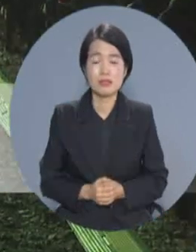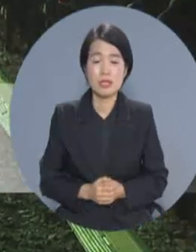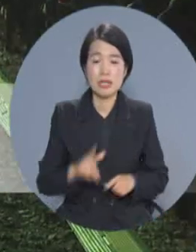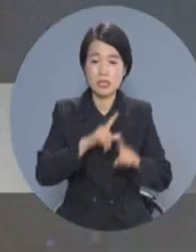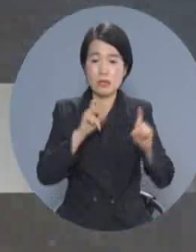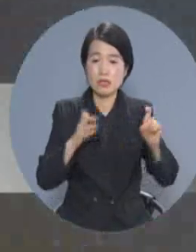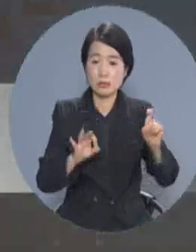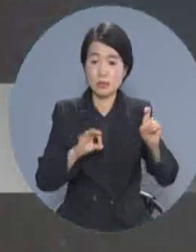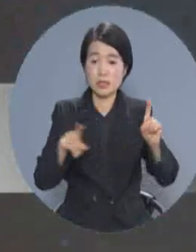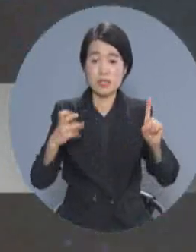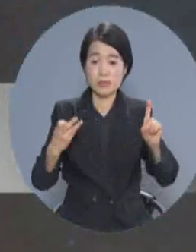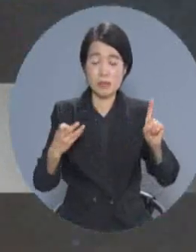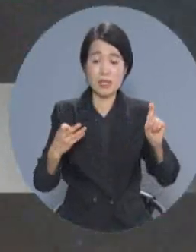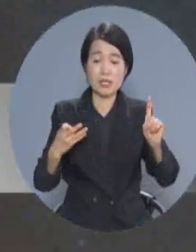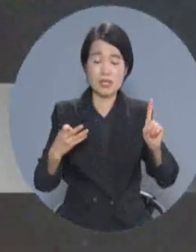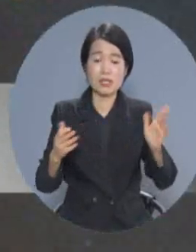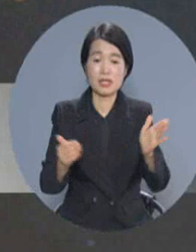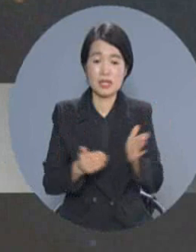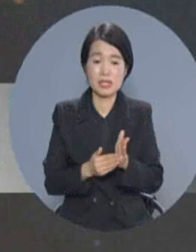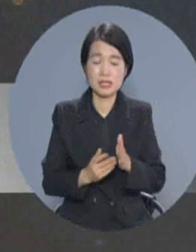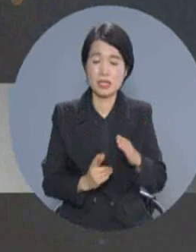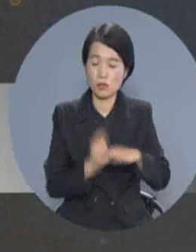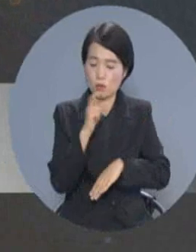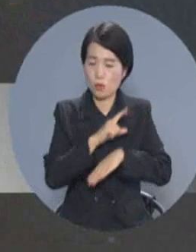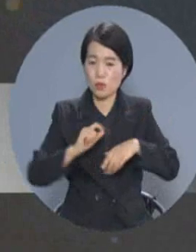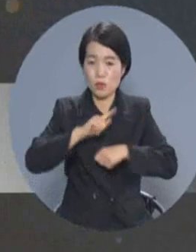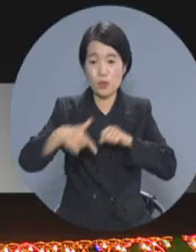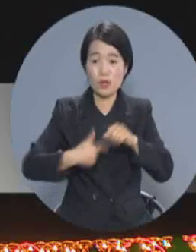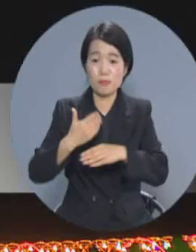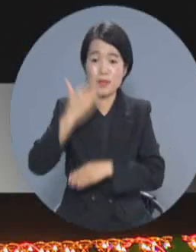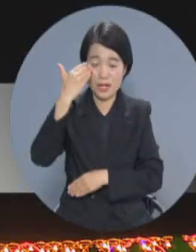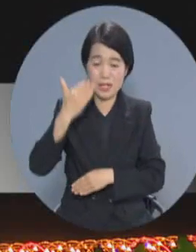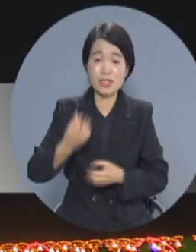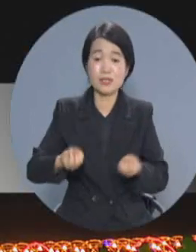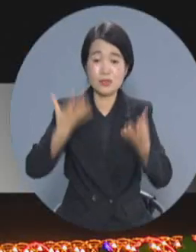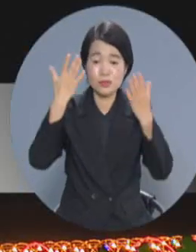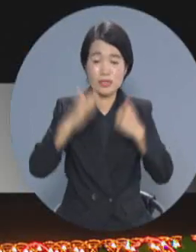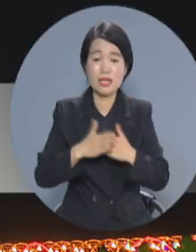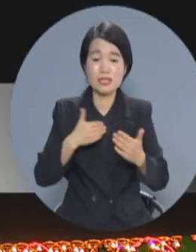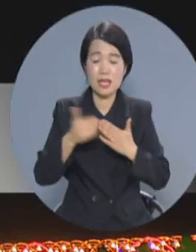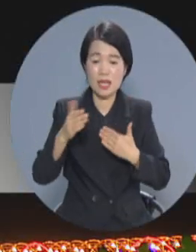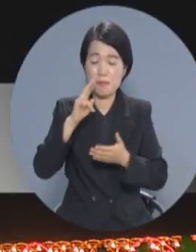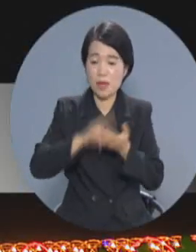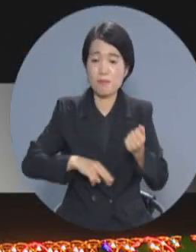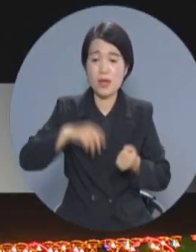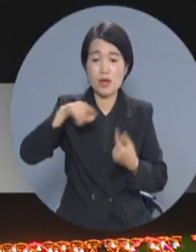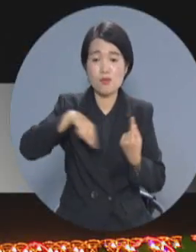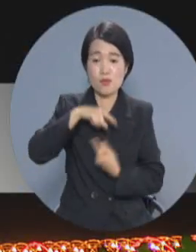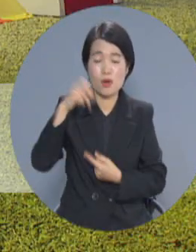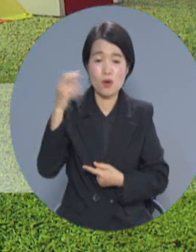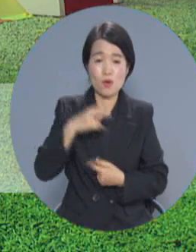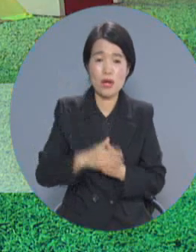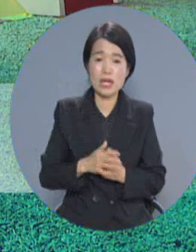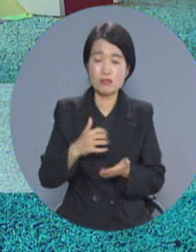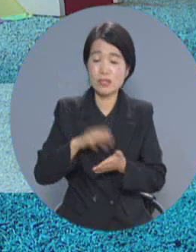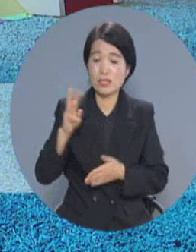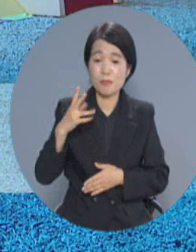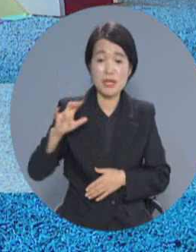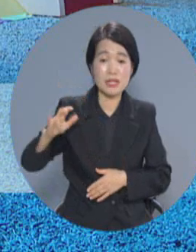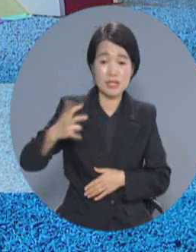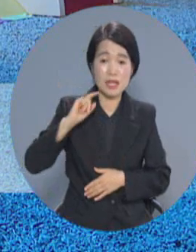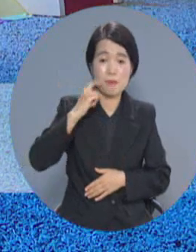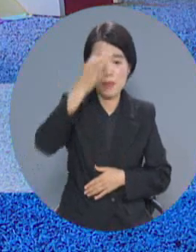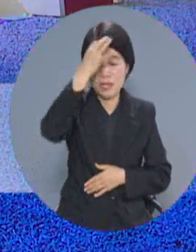10일부터 13일까지 고흥 풍양면 한동리 일대에서 열린 유자 석류축제는 체험 판매 부스 운영과 300대 드론 아트쇼